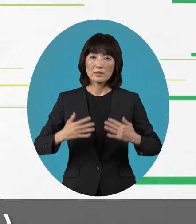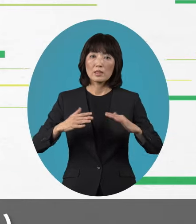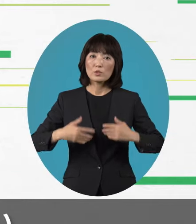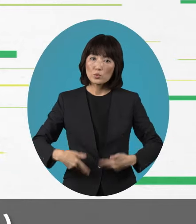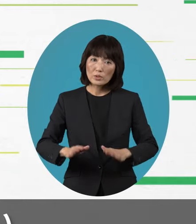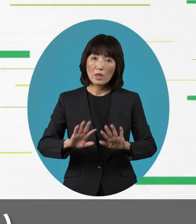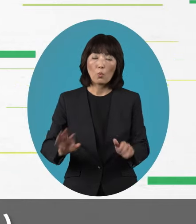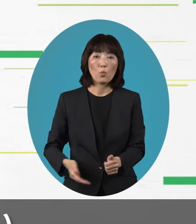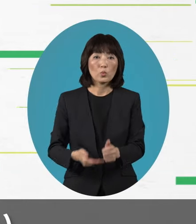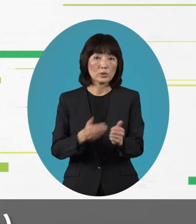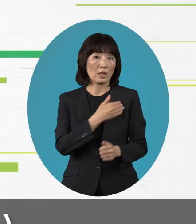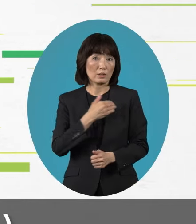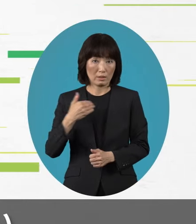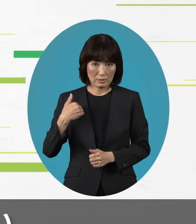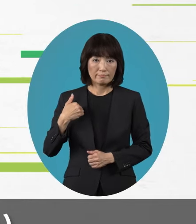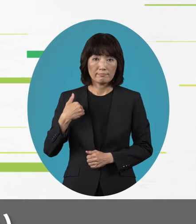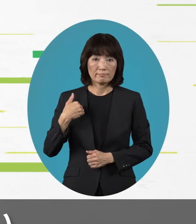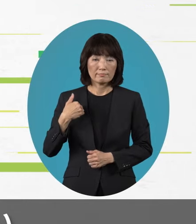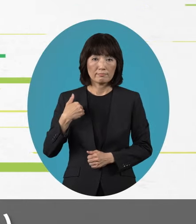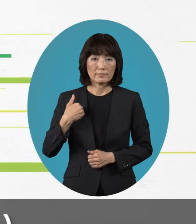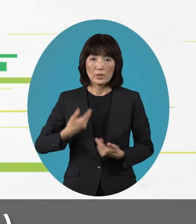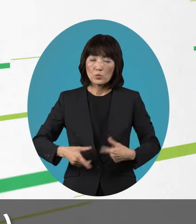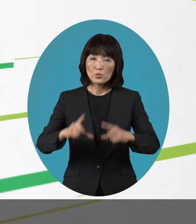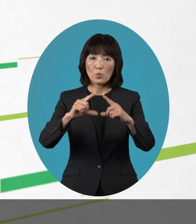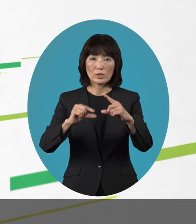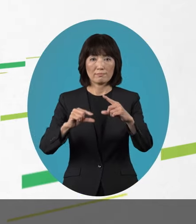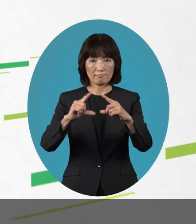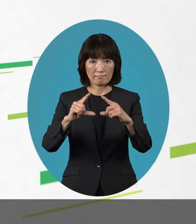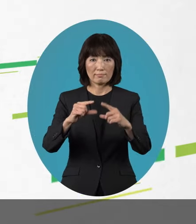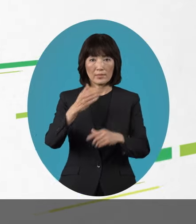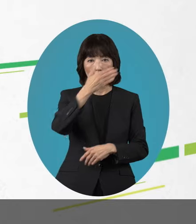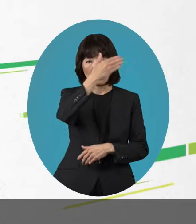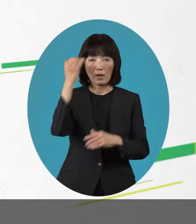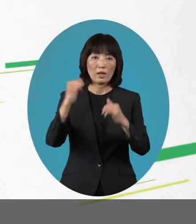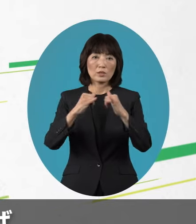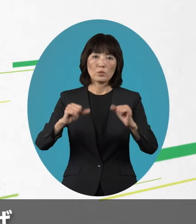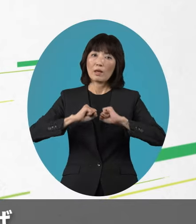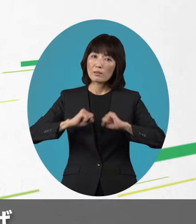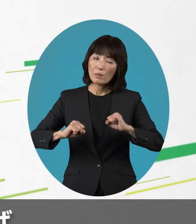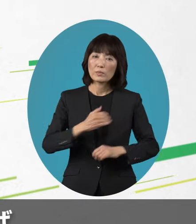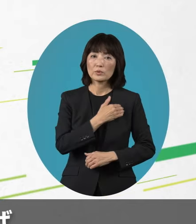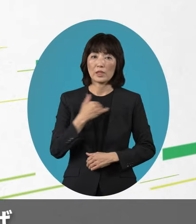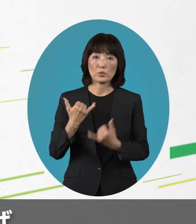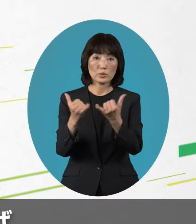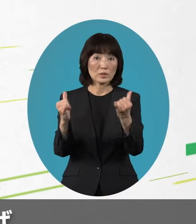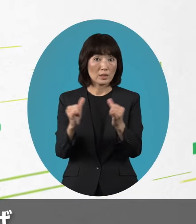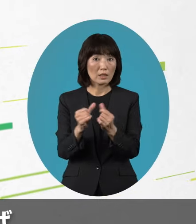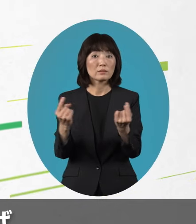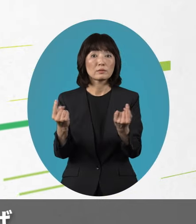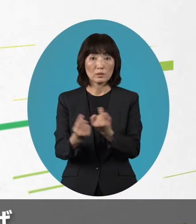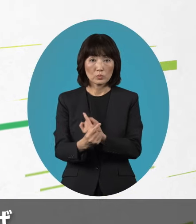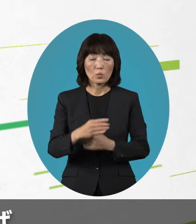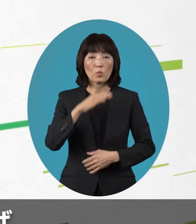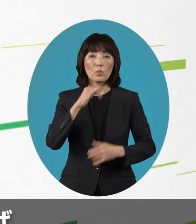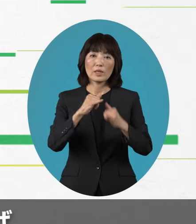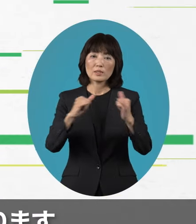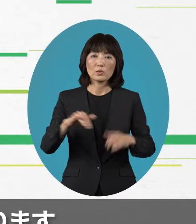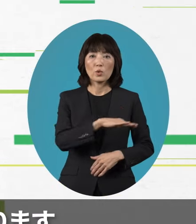して出産・子育てができる環境が整い、出生率が上がり、若い世代が頑張れる社会が実現できれ